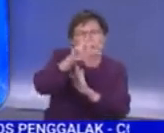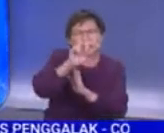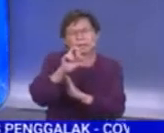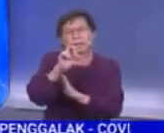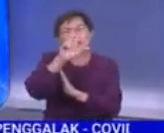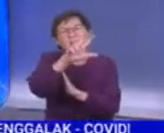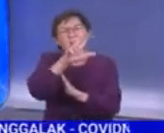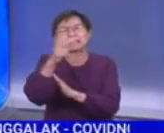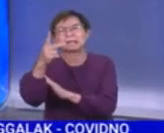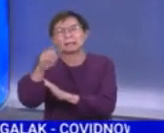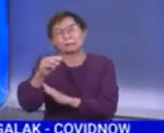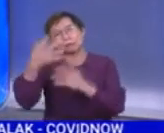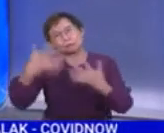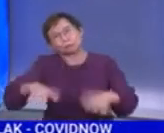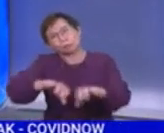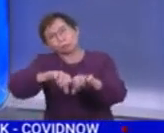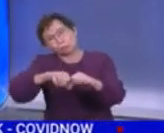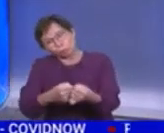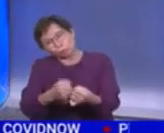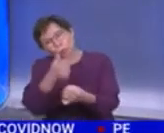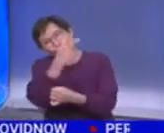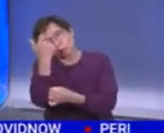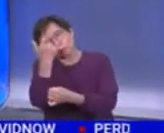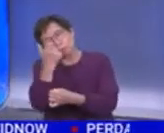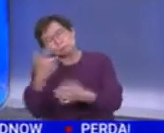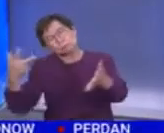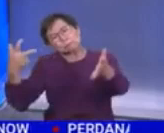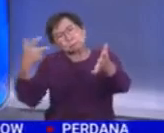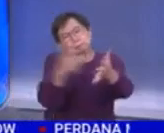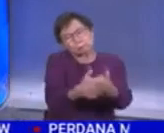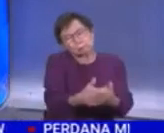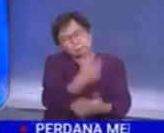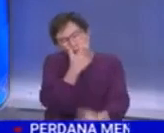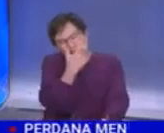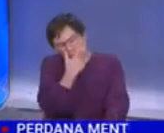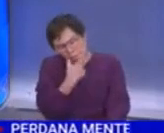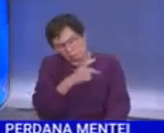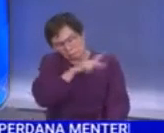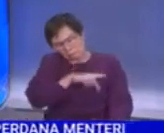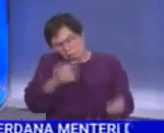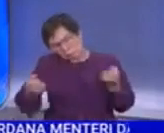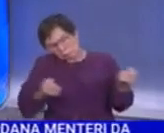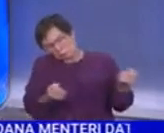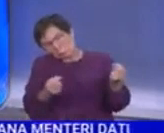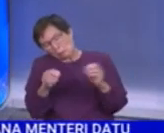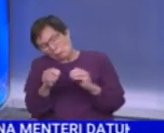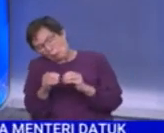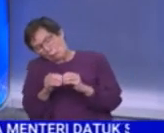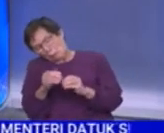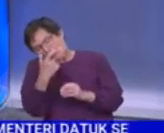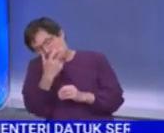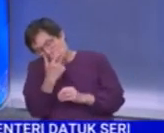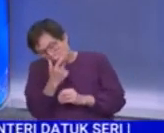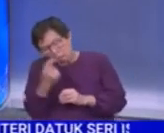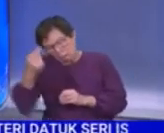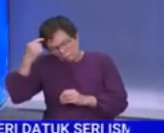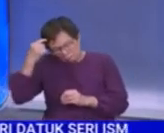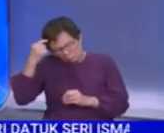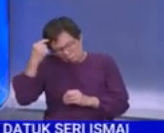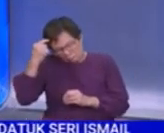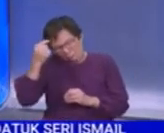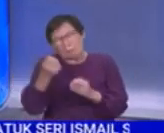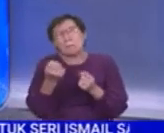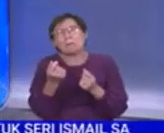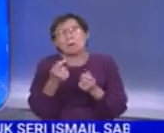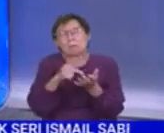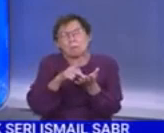3 km. Sudah rosak akibat kemalangan. Kesedihan pemilik pasti berganda bila memikirkan berapa pula